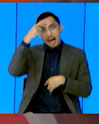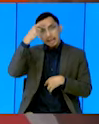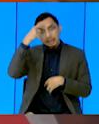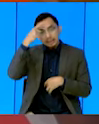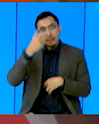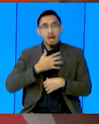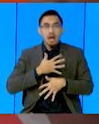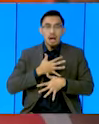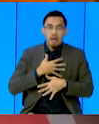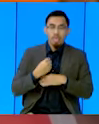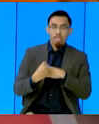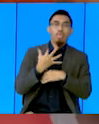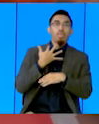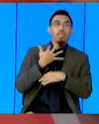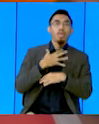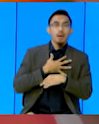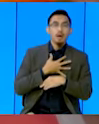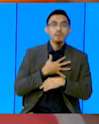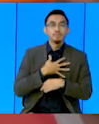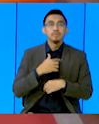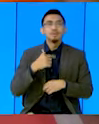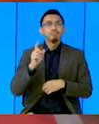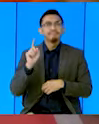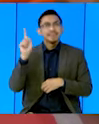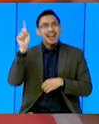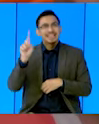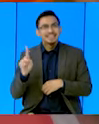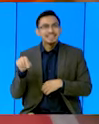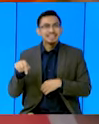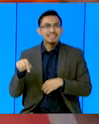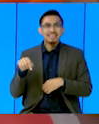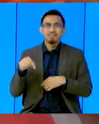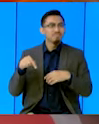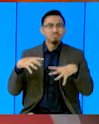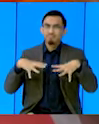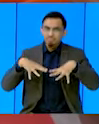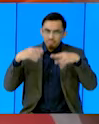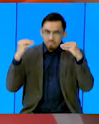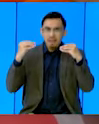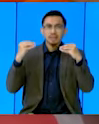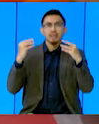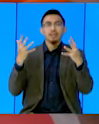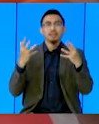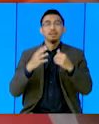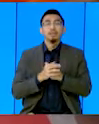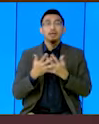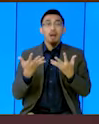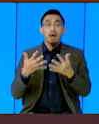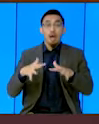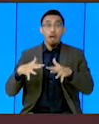kena dampak yang lebih parah. Listrik juga padam semenjak turun air